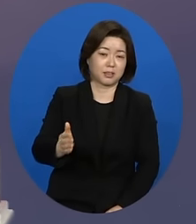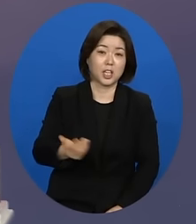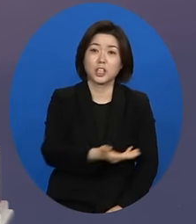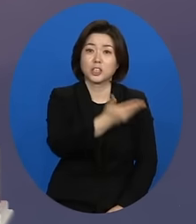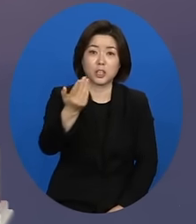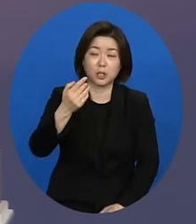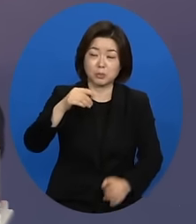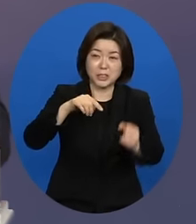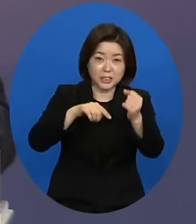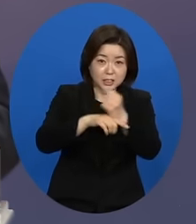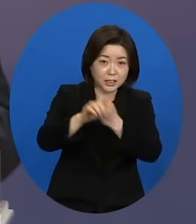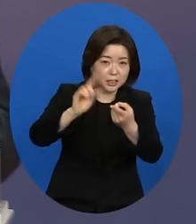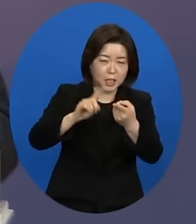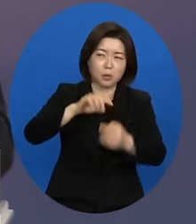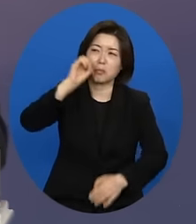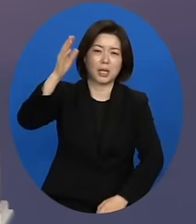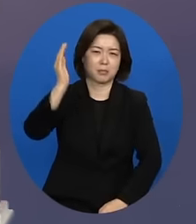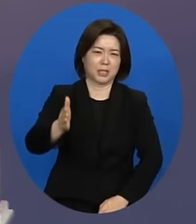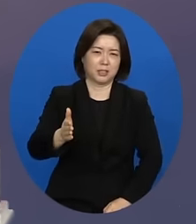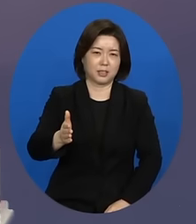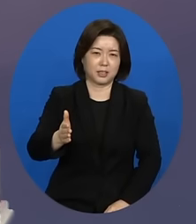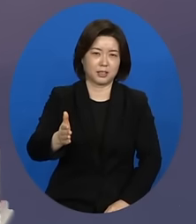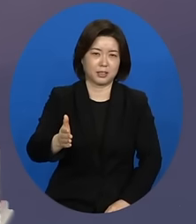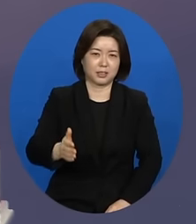여러분 뜻대로 말하지 마세요.